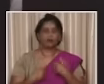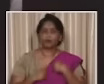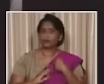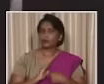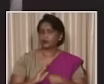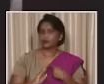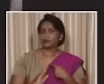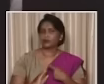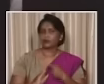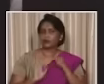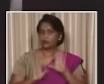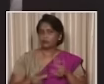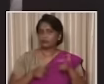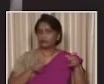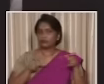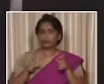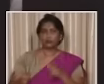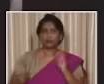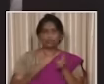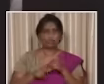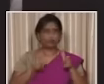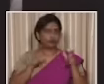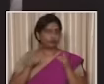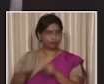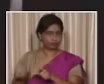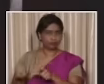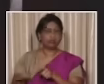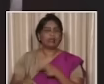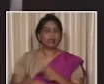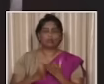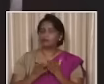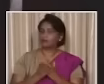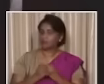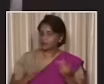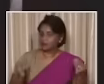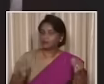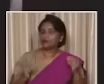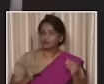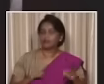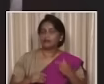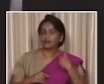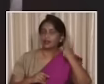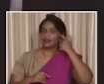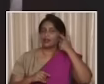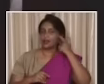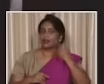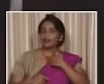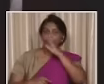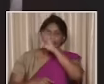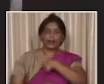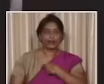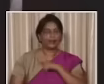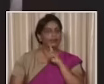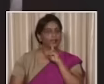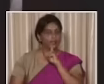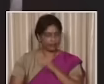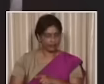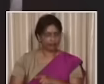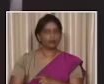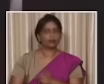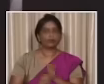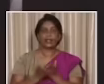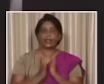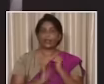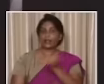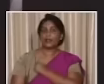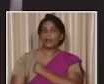රටට පැනවුණු මේ ක්‍රිකට් තහංචිය ඉවත් කර ගැනීම සඳහා තමයි මං එතුමාට එල්ලෙයි කියලා